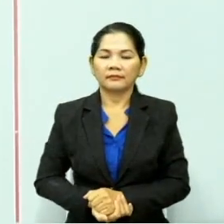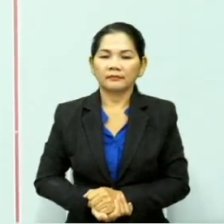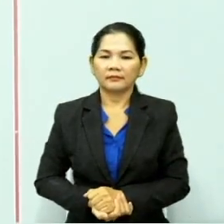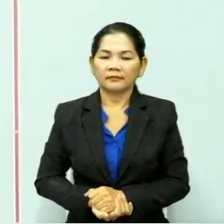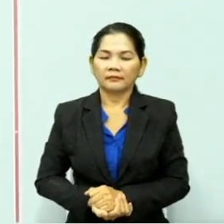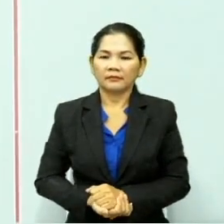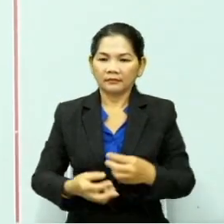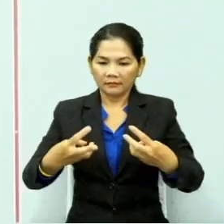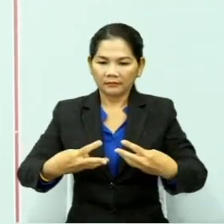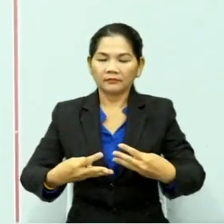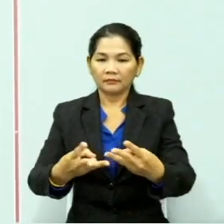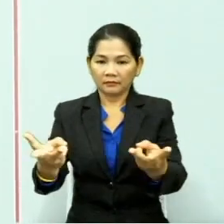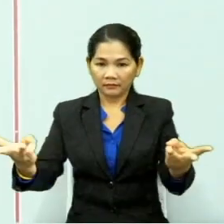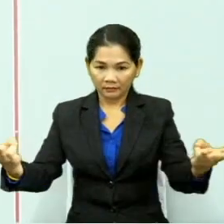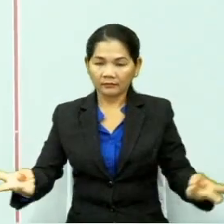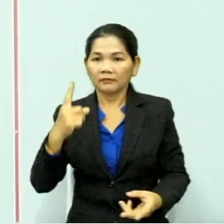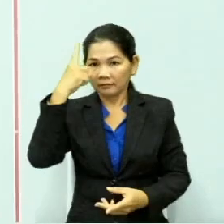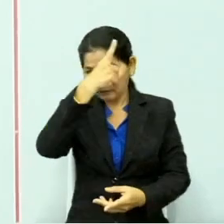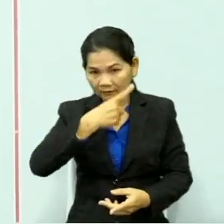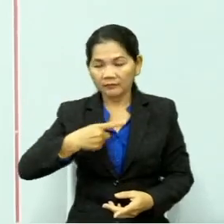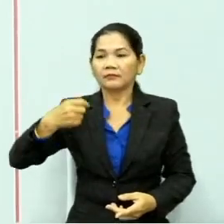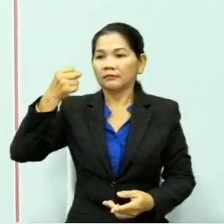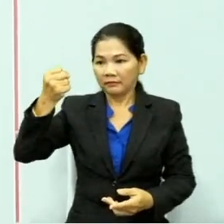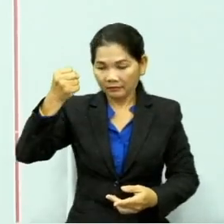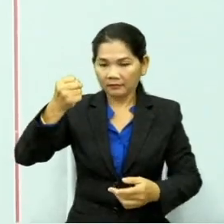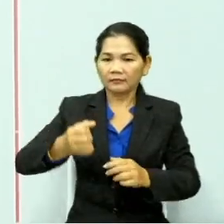dạ lam phô phong